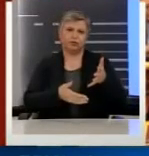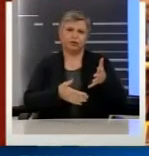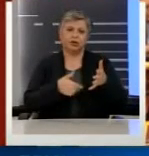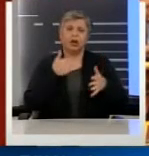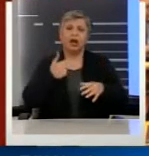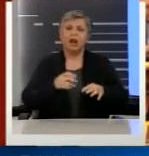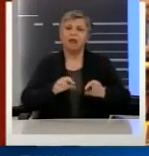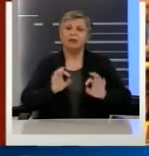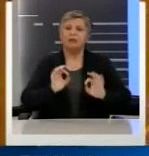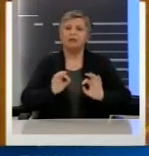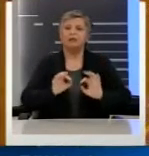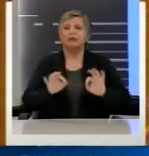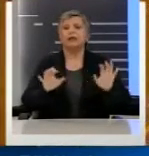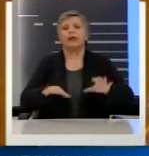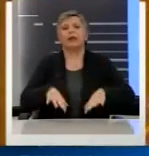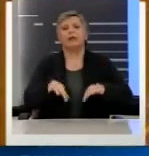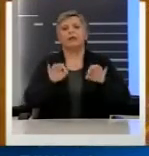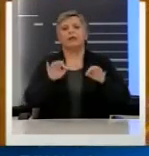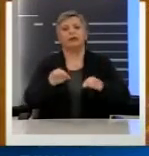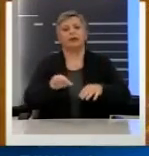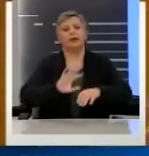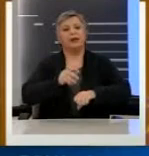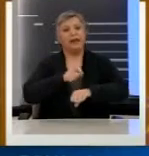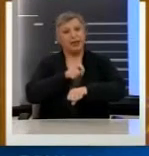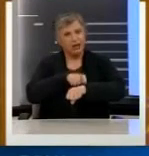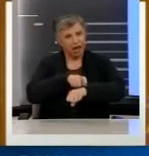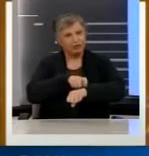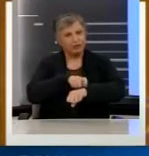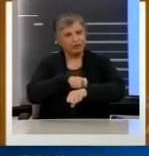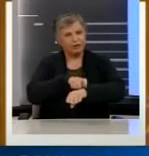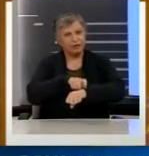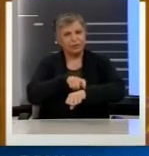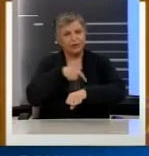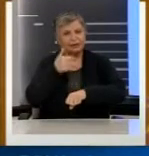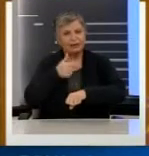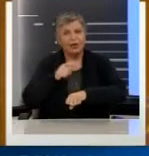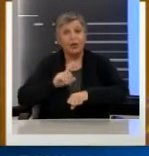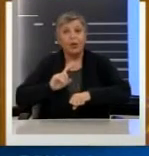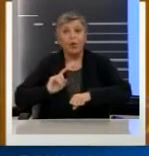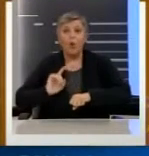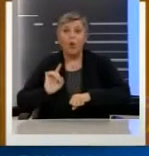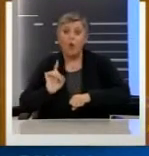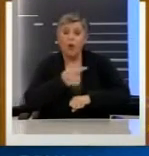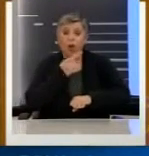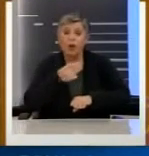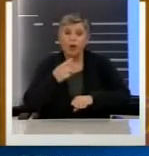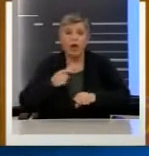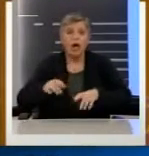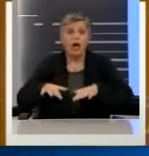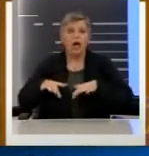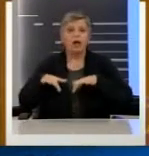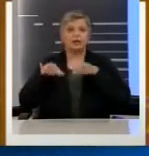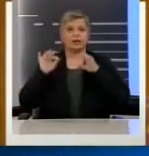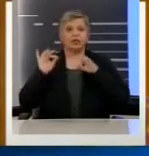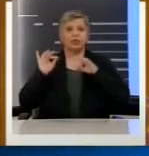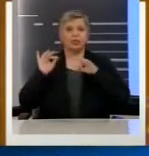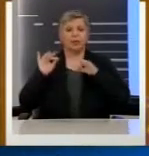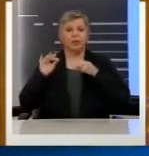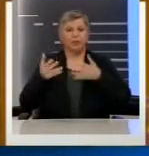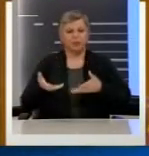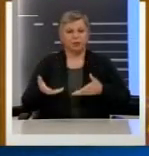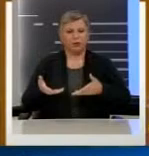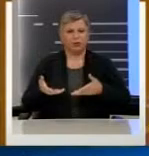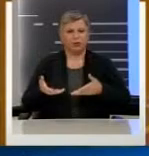ρολόι. Και μάλιστα εδώ πέρα μέσα. Και το λέω, δηλαδή και να ξεκινάει εξυπαρχής μια κουβέντα είναι λάθος.